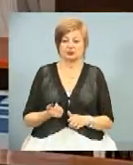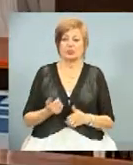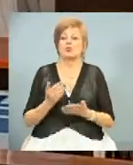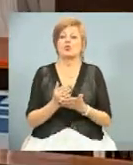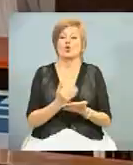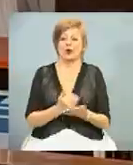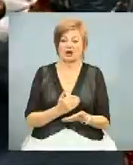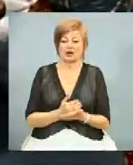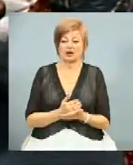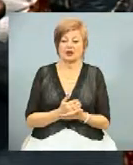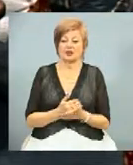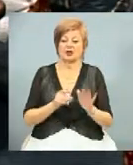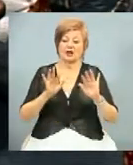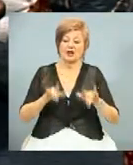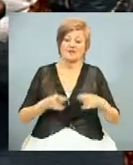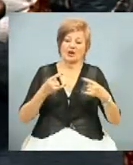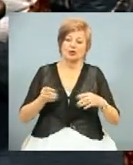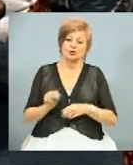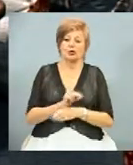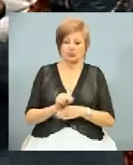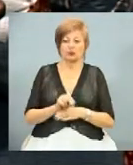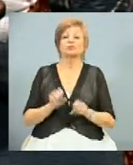програму? Так. Чи комп'ютер в ремонт відносити? І